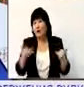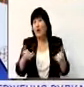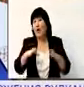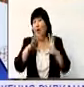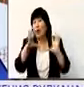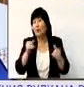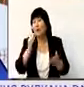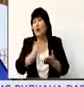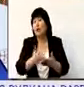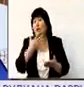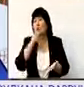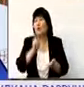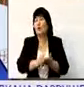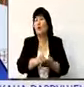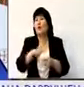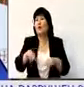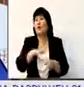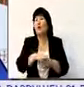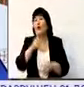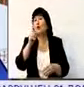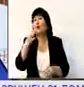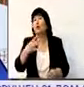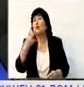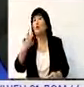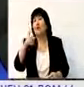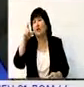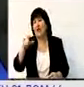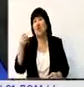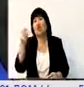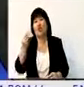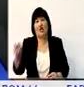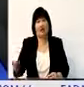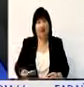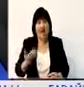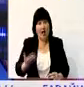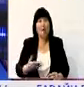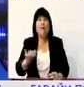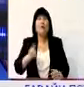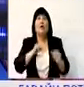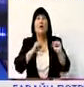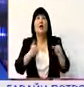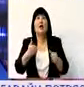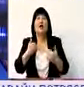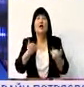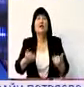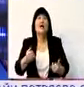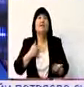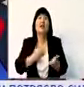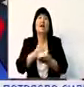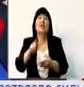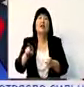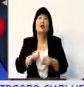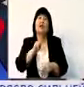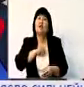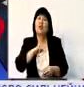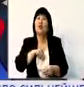общей сложности свой долг перед Родиной выполняет 144 шилийца. В честь Дня защитника Отечества был отмечен ряд военнослужащих и